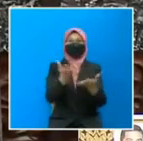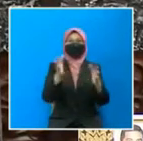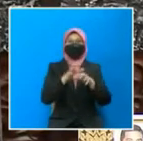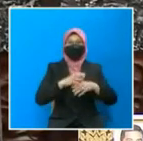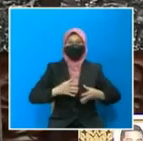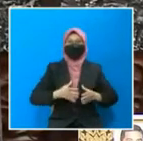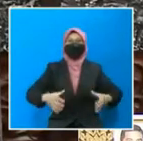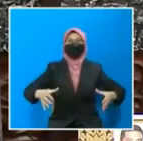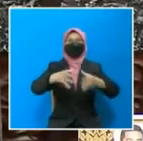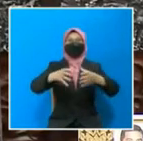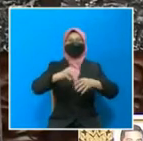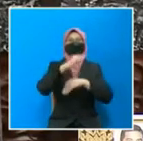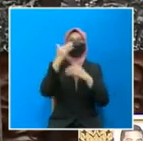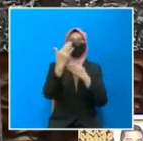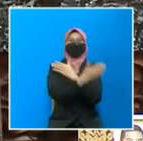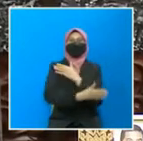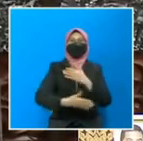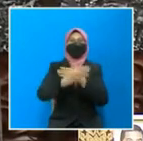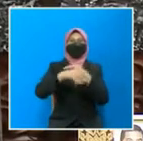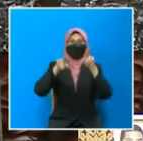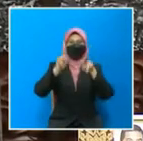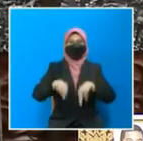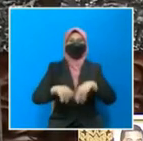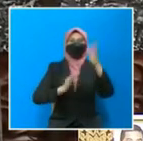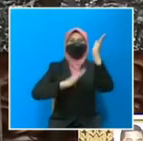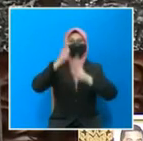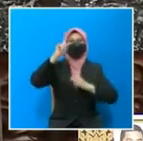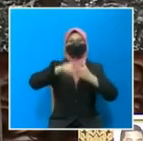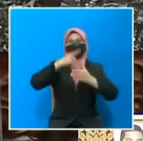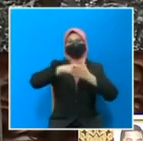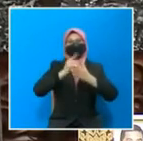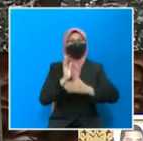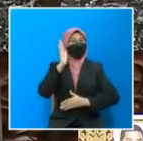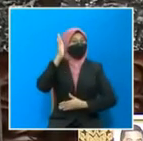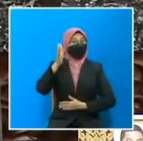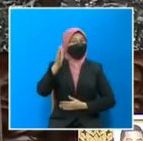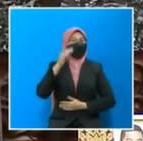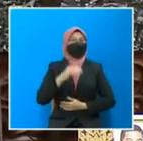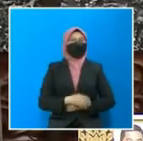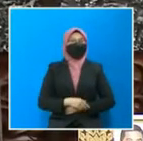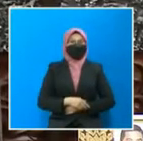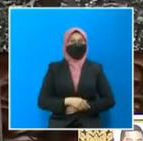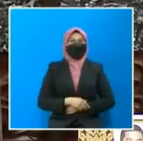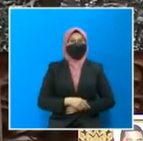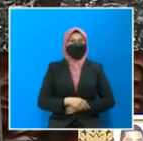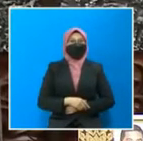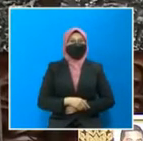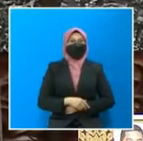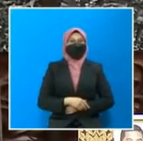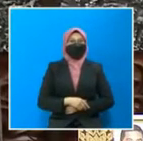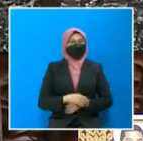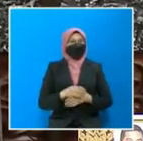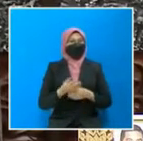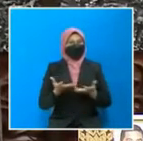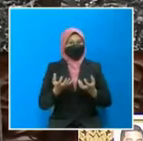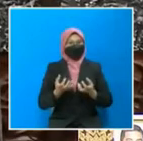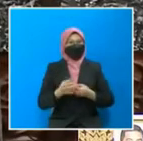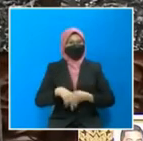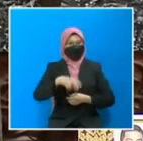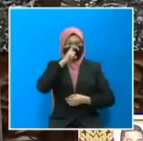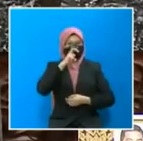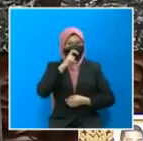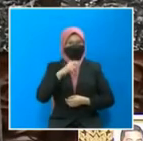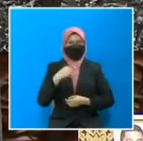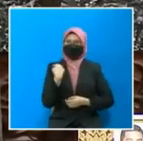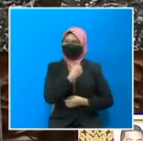dewan serta seluruh rakyat Malaysia dalam masa beberapa bulan akan datang. Datuk Yang di-Pertua, ingin saya tegaskan, kita